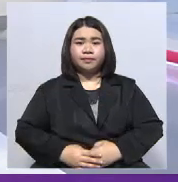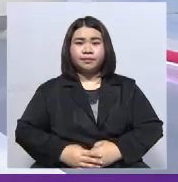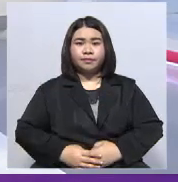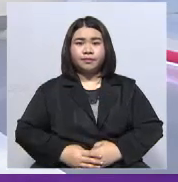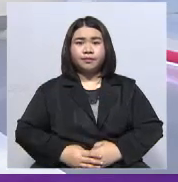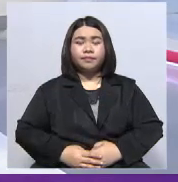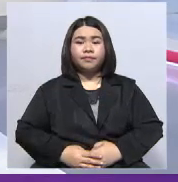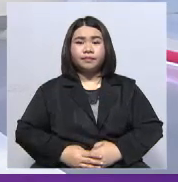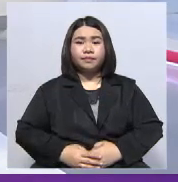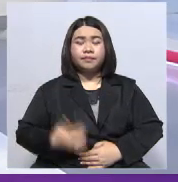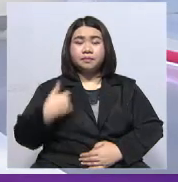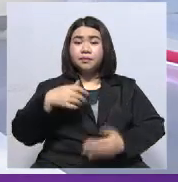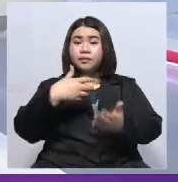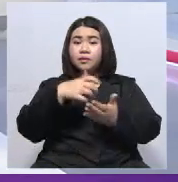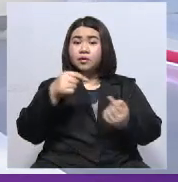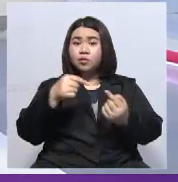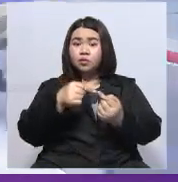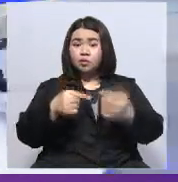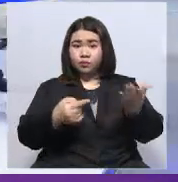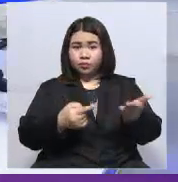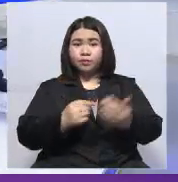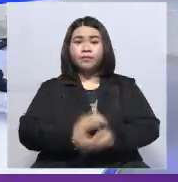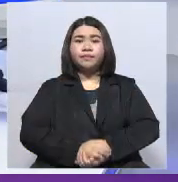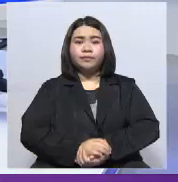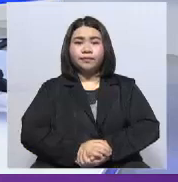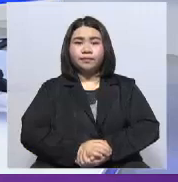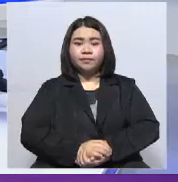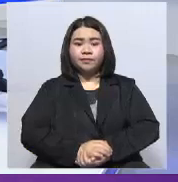รายงานจากที่พระลานพระราชวังดุสิตค่ะเชิญค่ะ